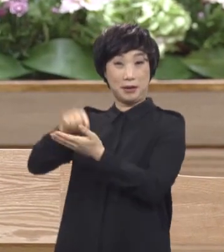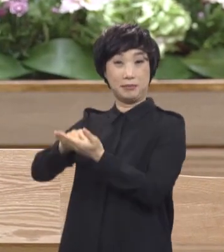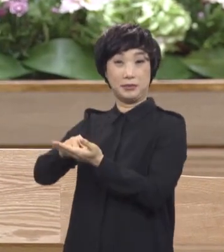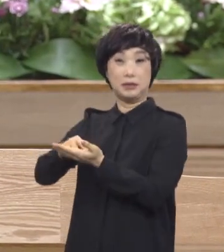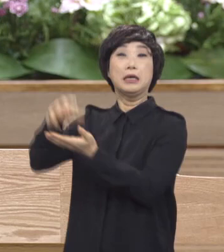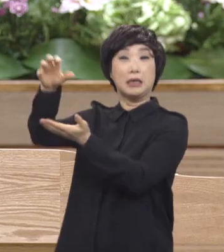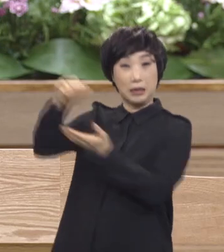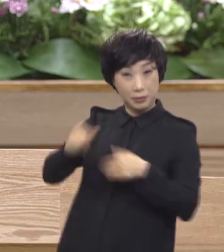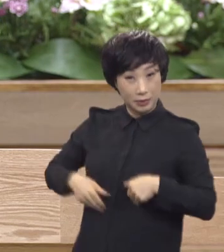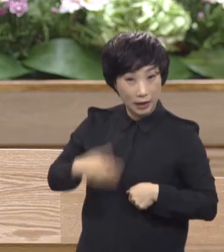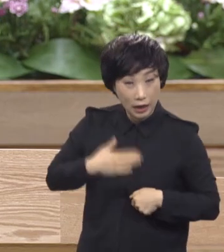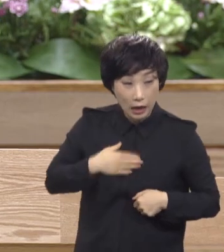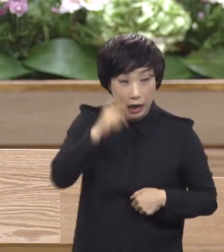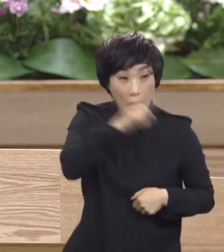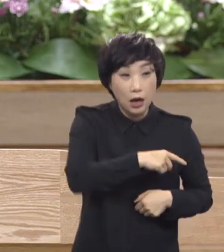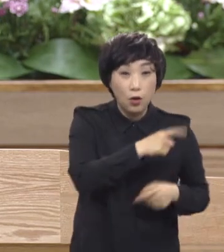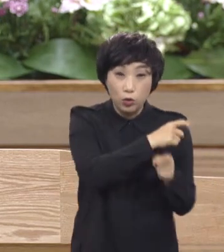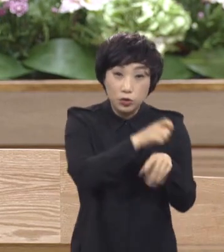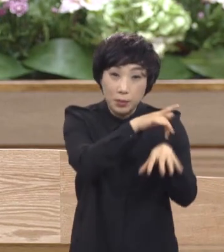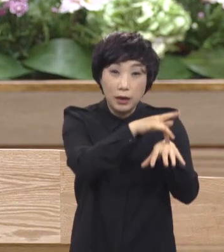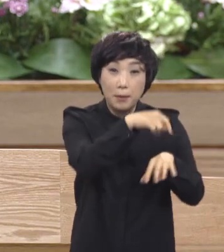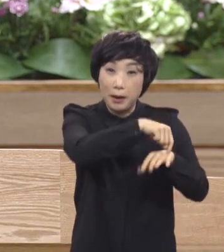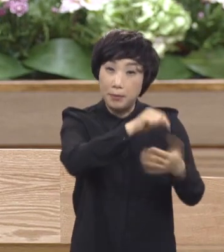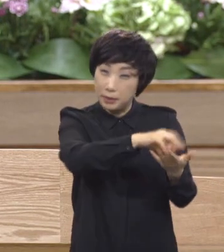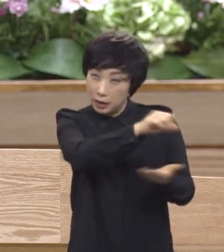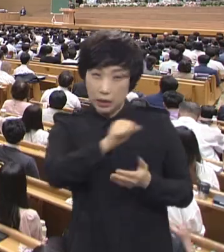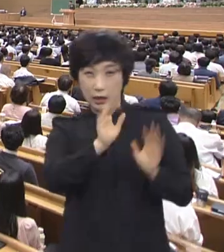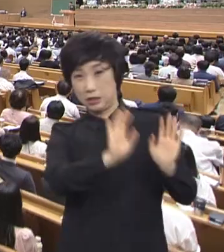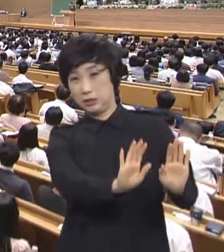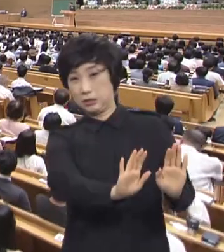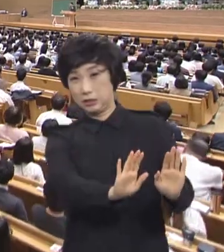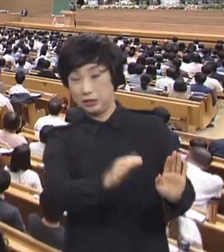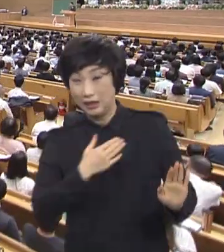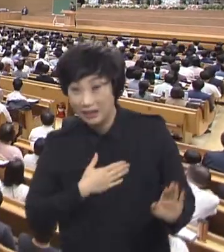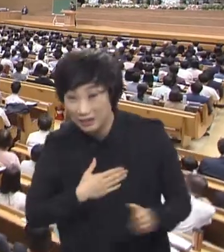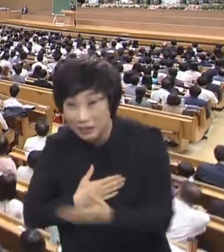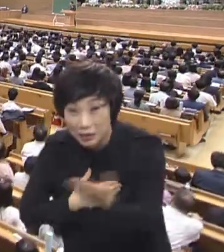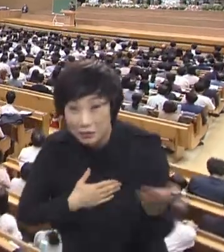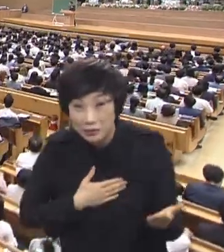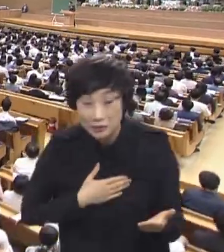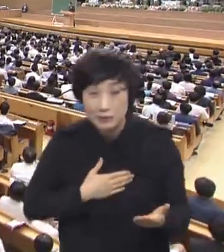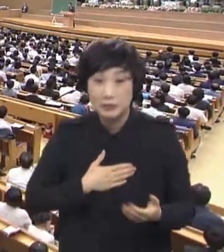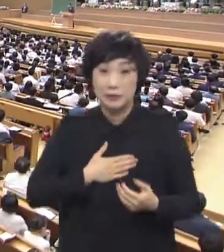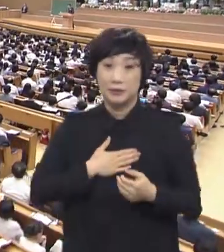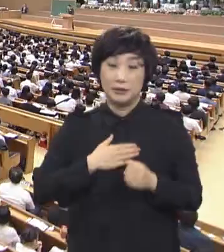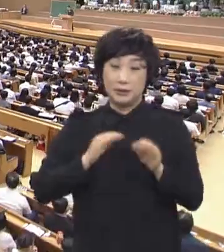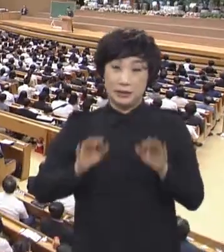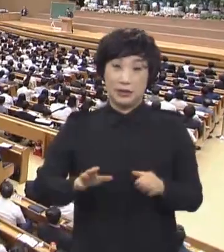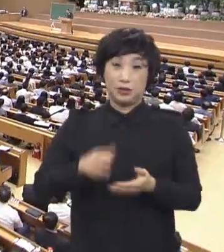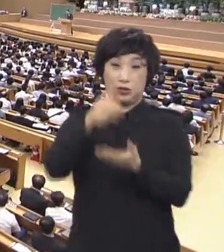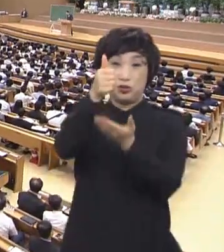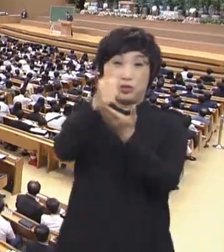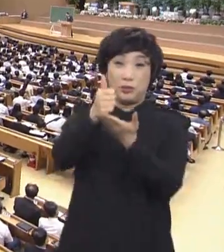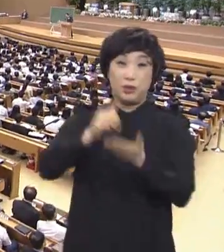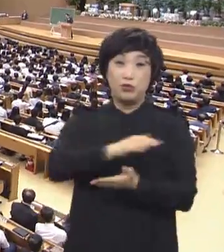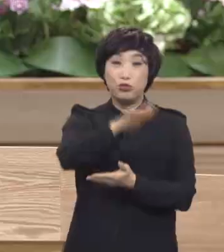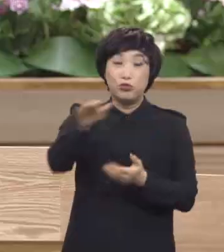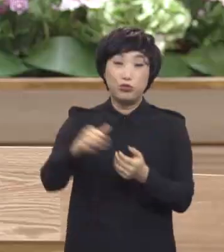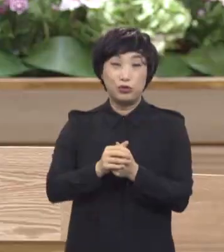가실지언정 악한 자의 마음을 갖지 말라 이 말입니다 예 주님이 우리를